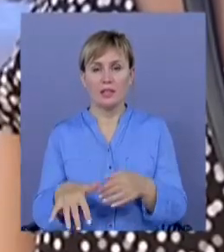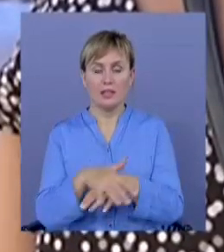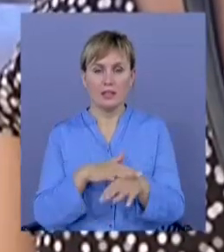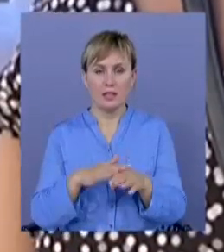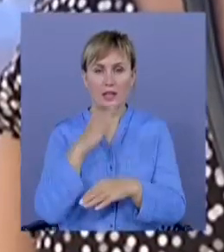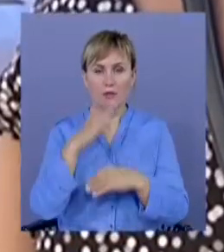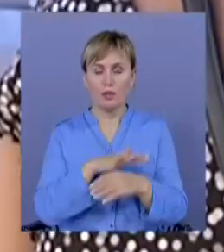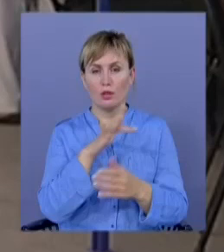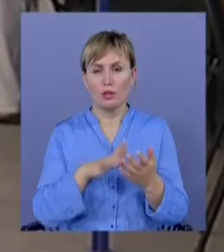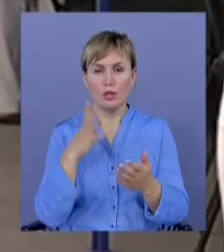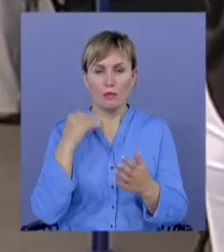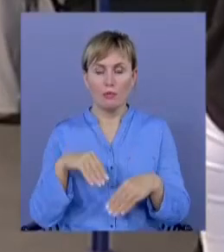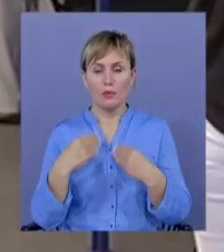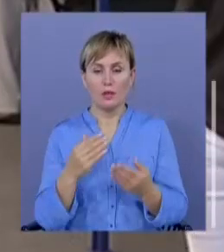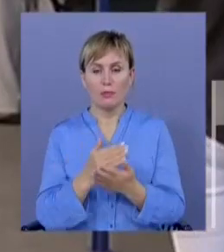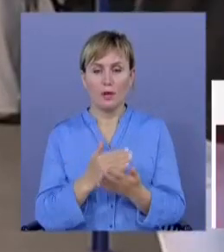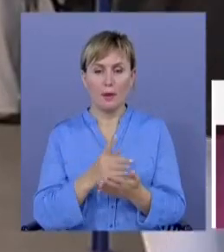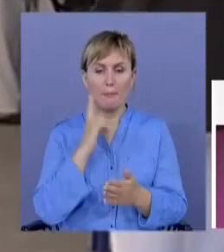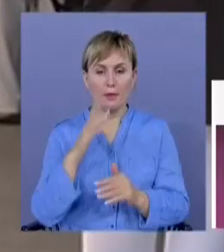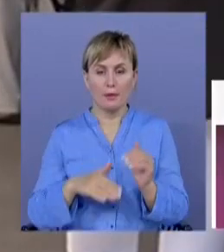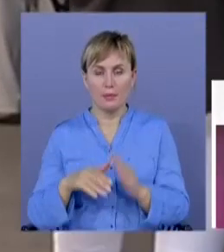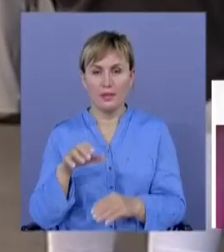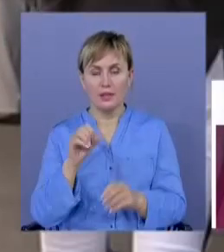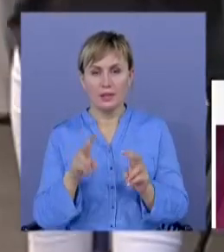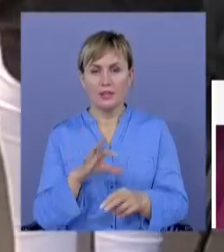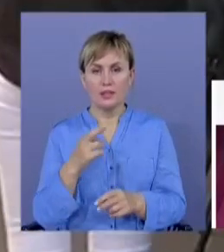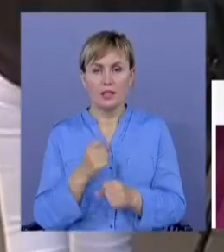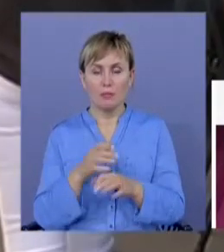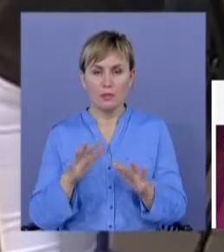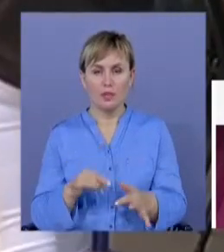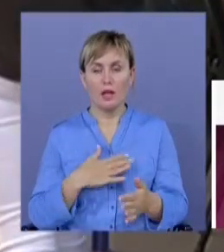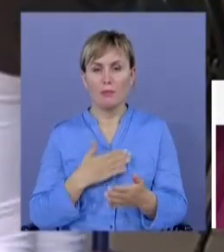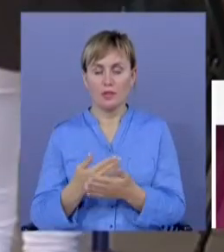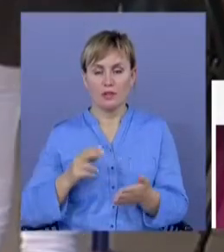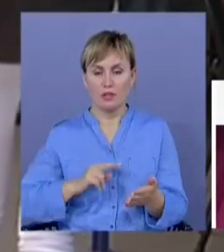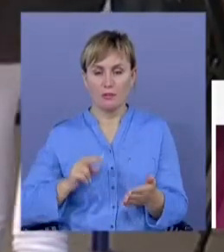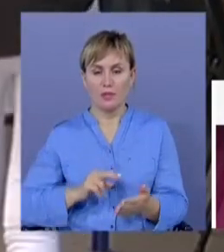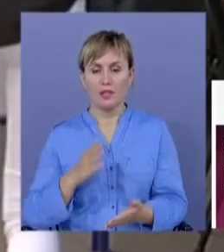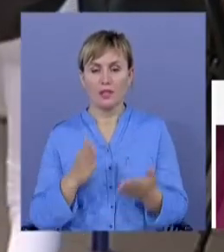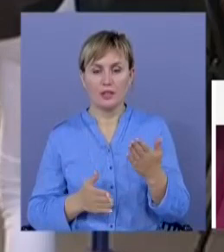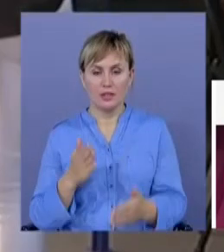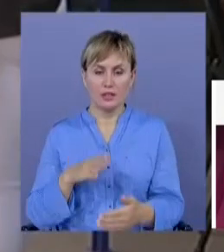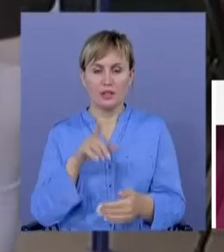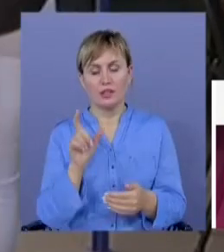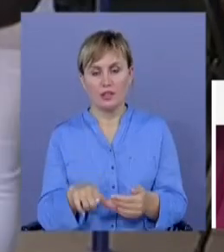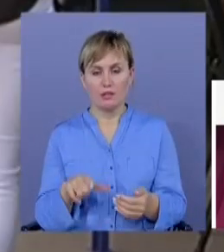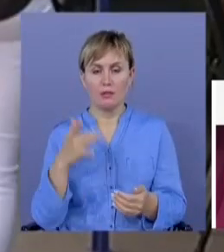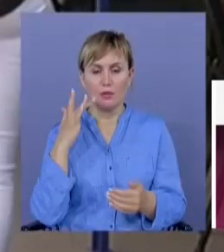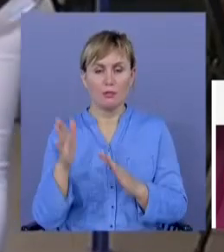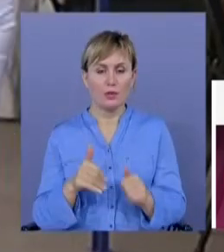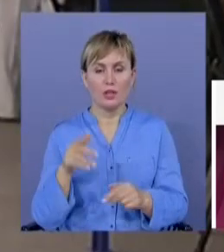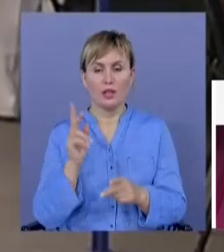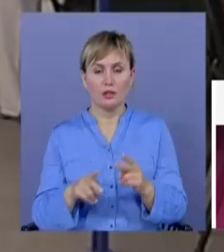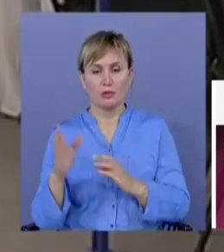предлагает такие программы, как молодежная практика, социальные рабочие места, а также общественные работы. Если человек, например, после